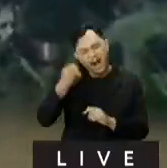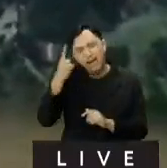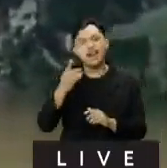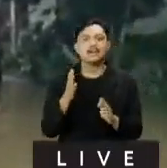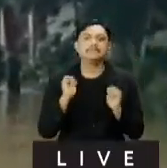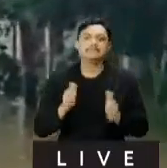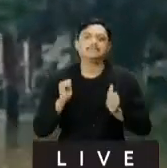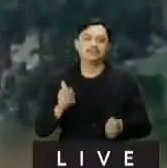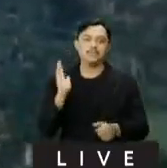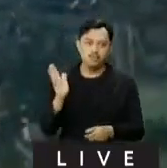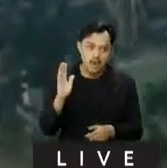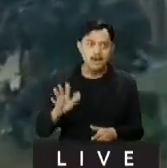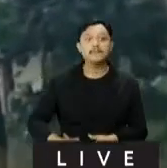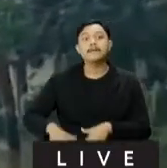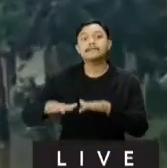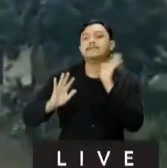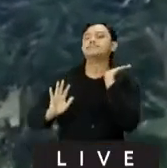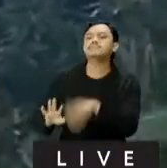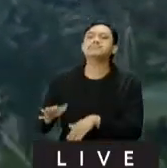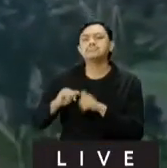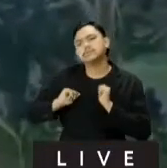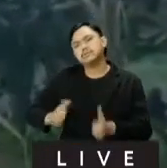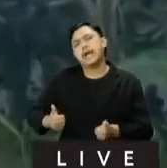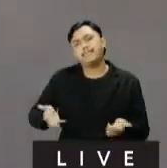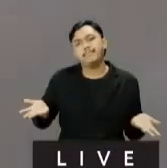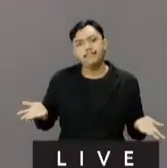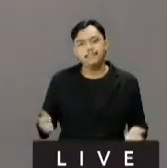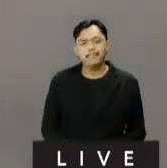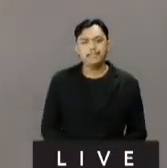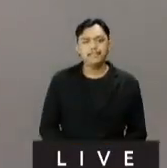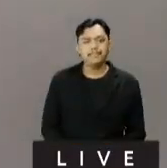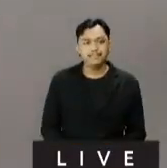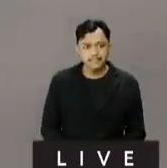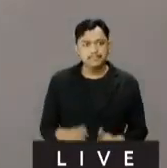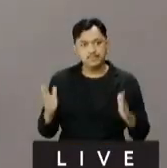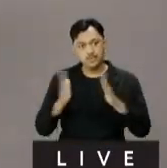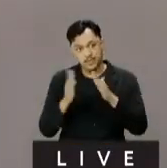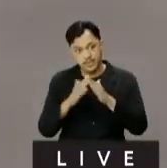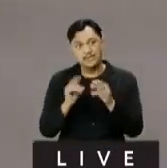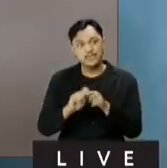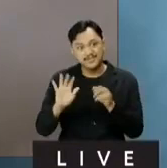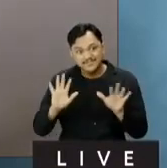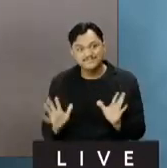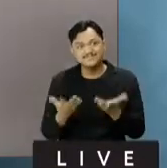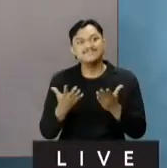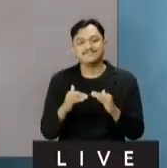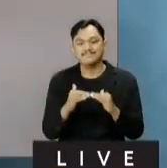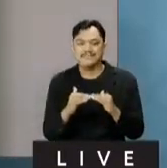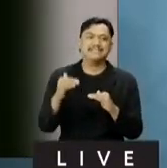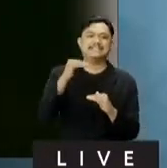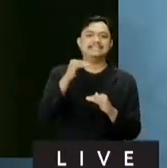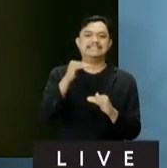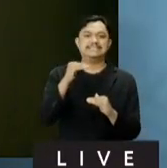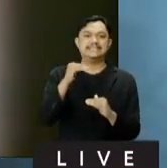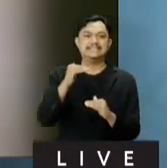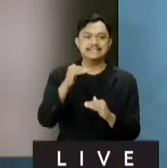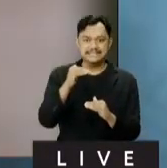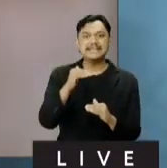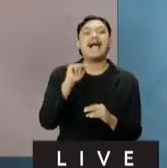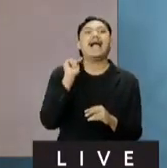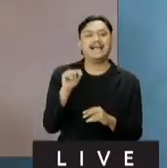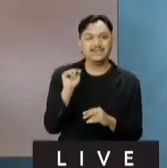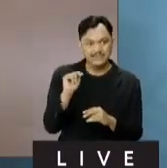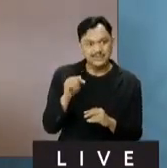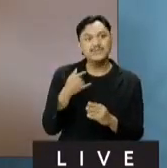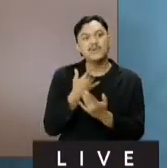banting sor ini. Mereka membuat rumah panggung di dalam rumah mereka sendiri sehingga mereka lebih